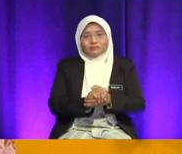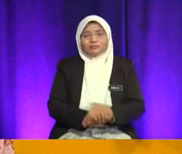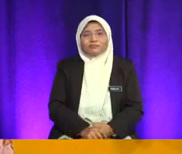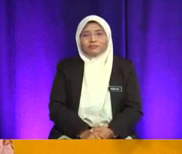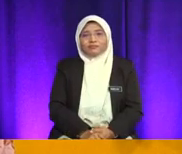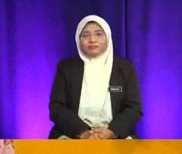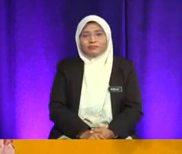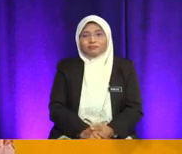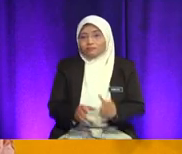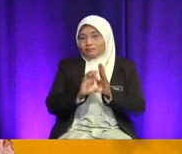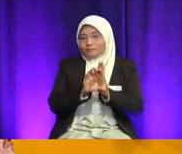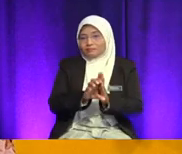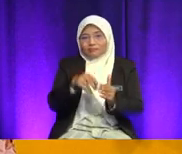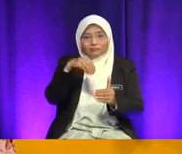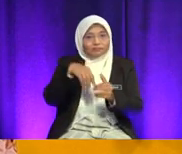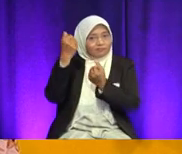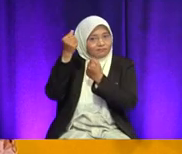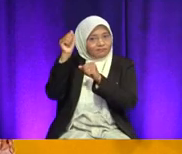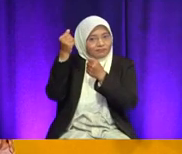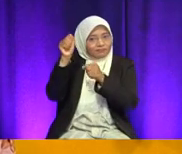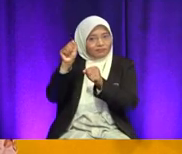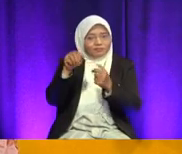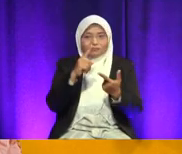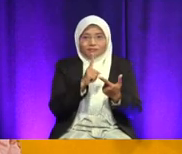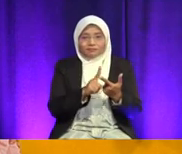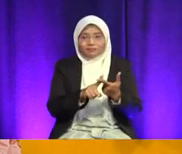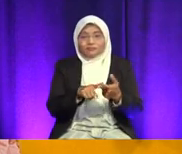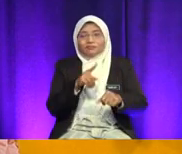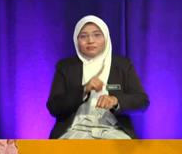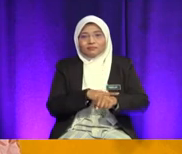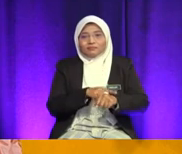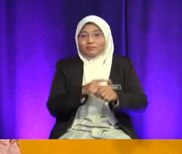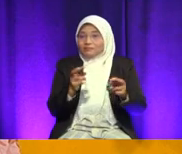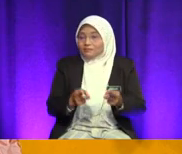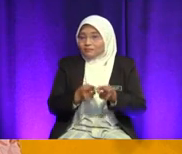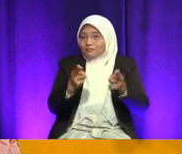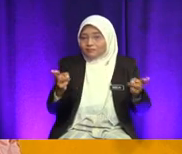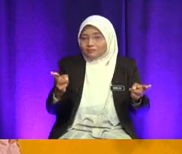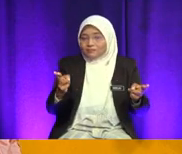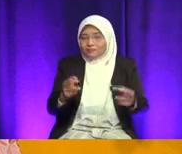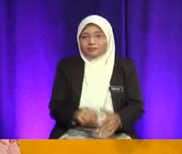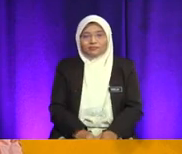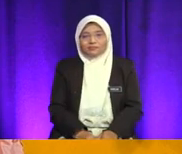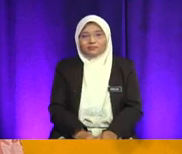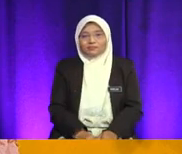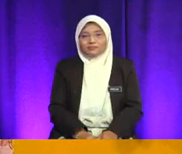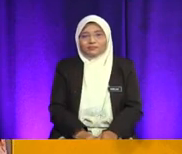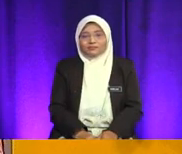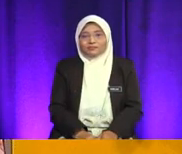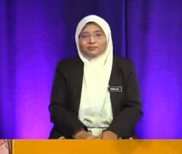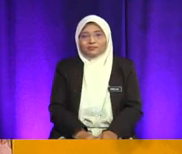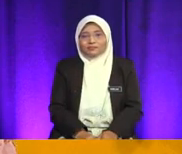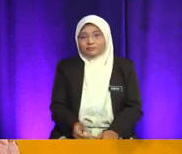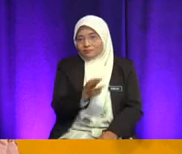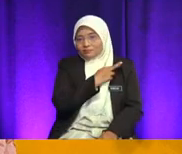pertamanya dalam keramaian semasa hari perayaan jadi kita boleh lihat rakyat sebenarnya dan Pemerintah perlu bekerja